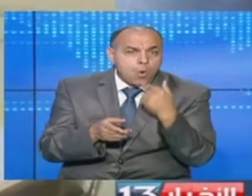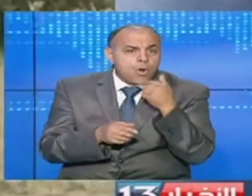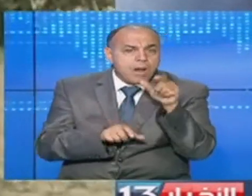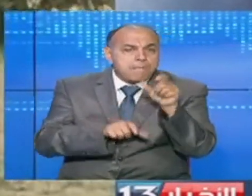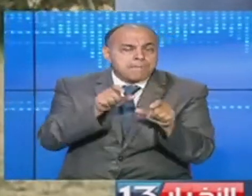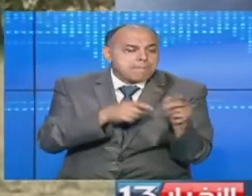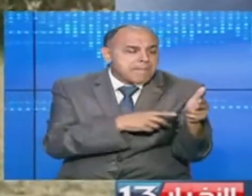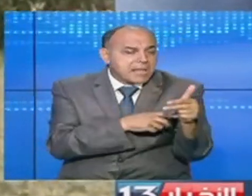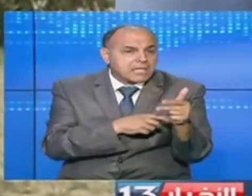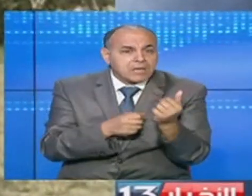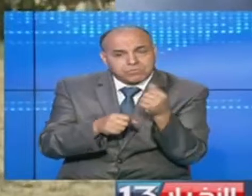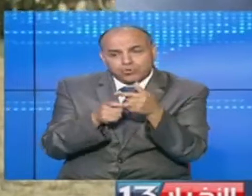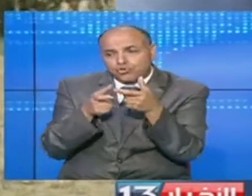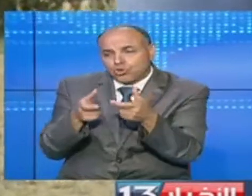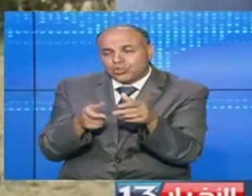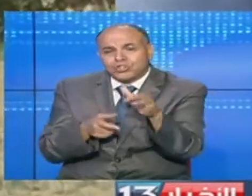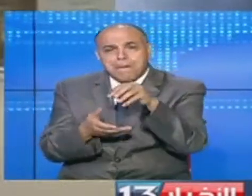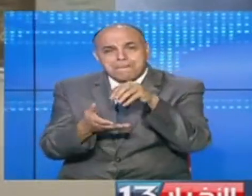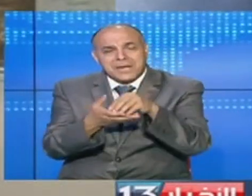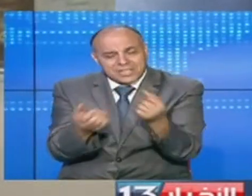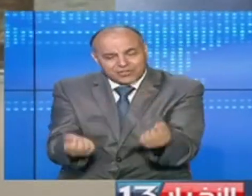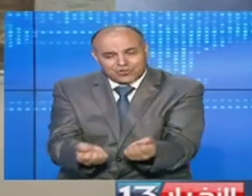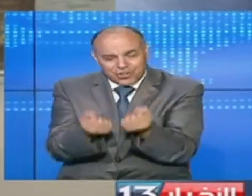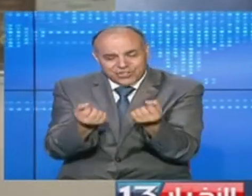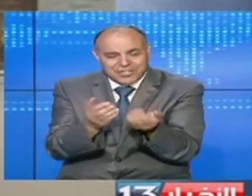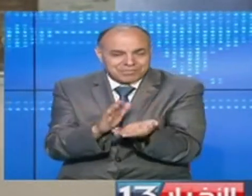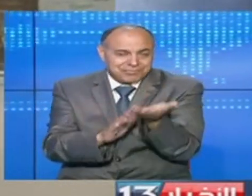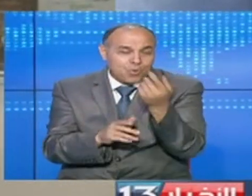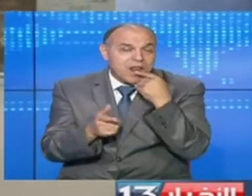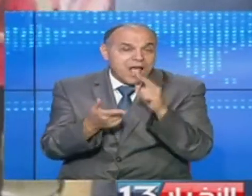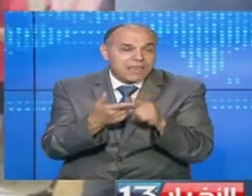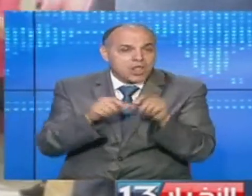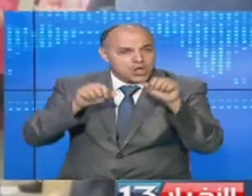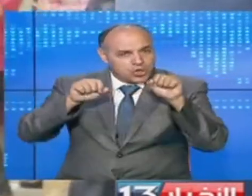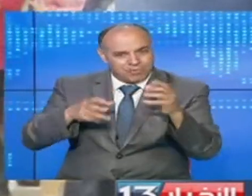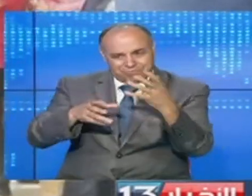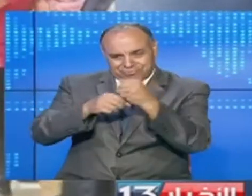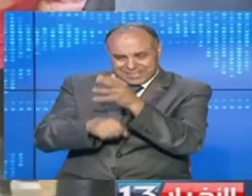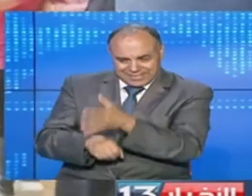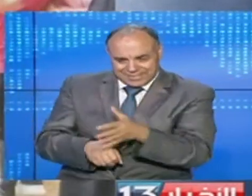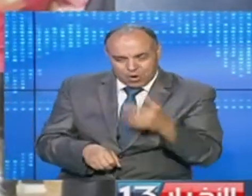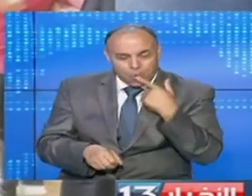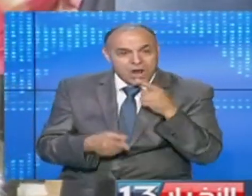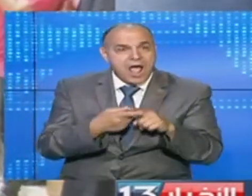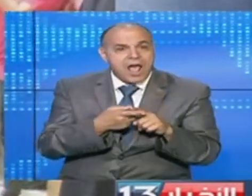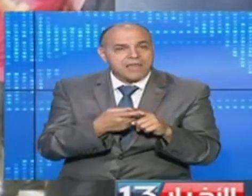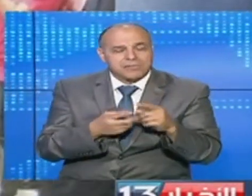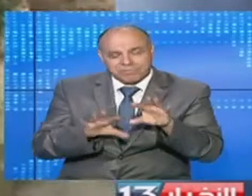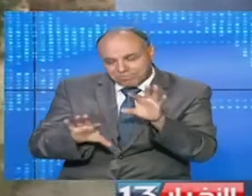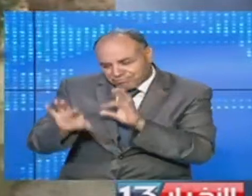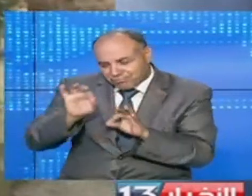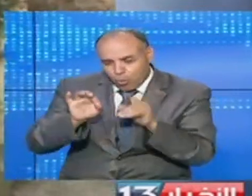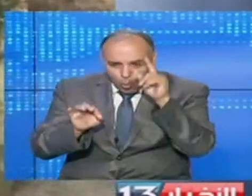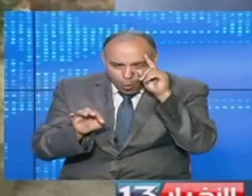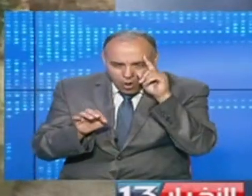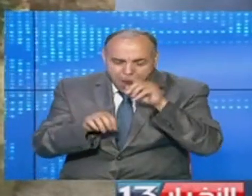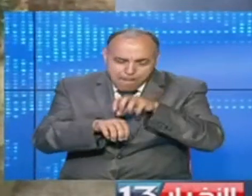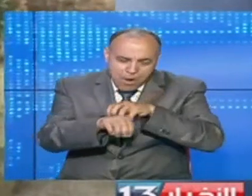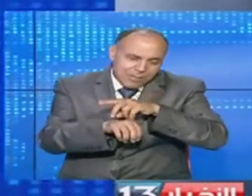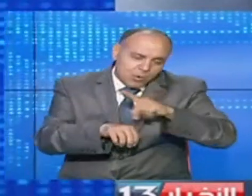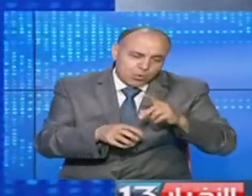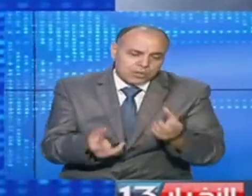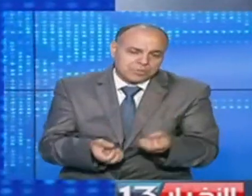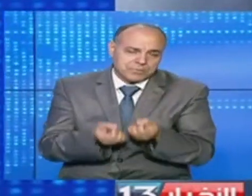المهديه ان تحظى هذه الجهه بمراكز تنشيط والترفيه جديده قاده الاحتلال الاطفال ي وصقل مواهبهم في مختلف المعتمدين